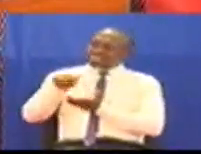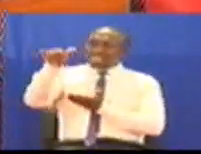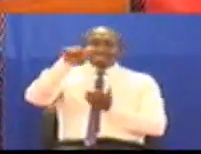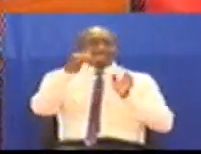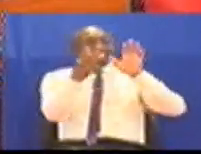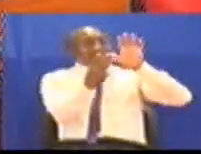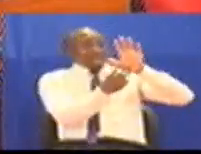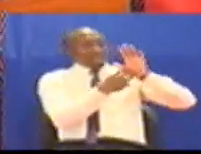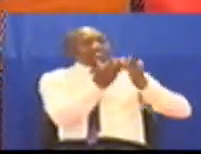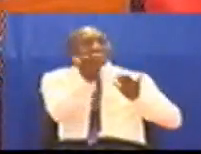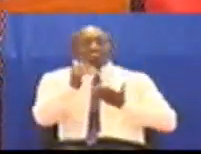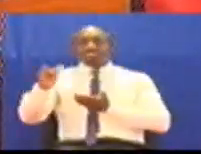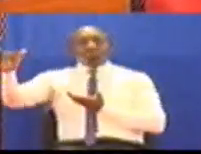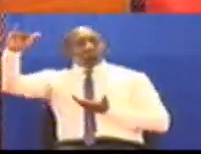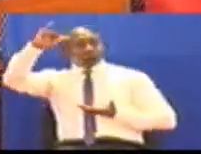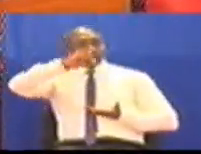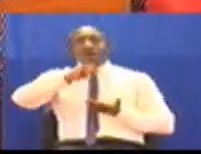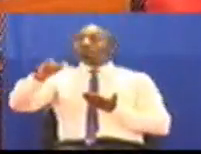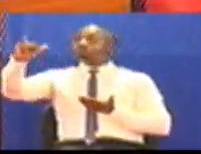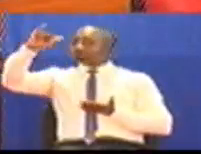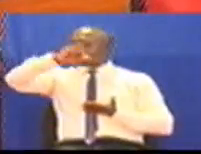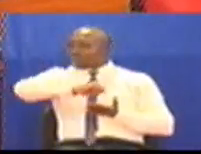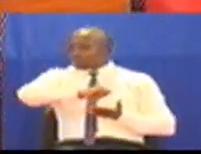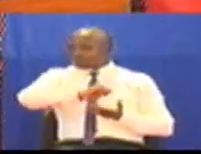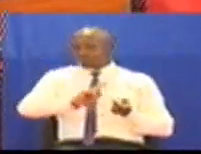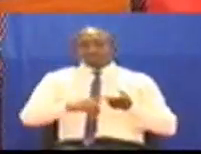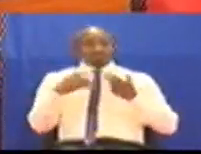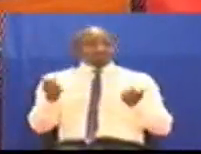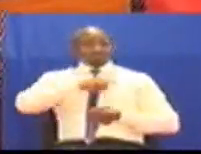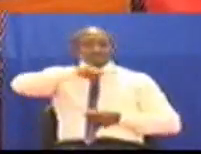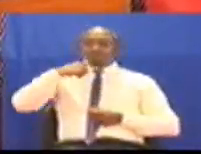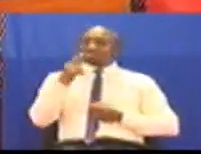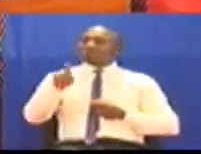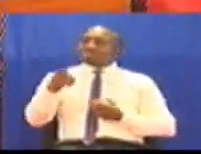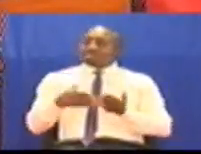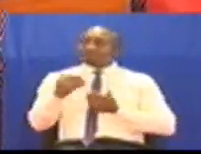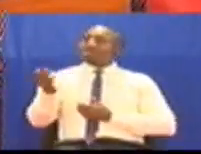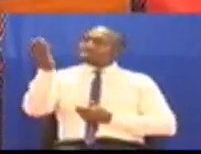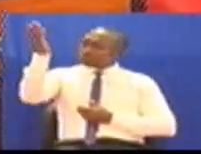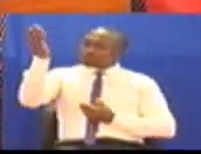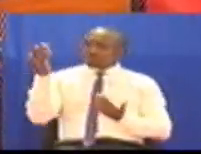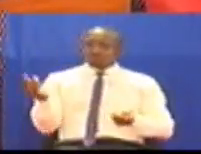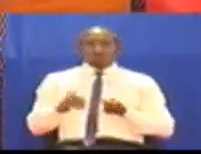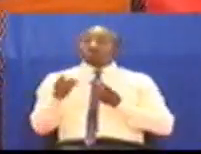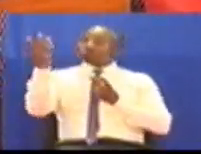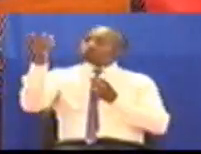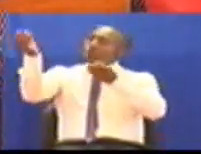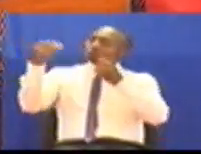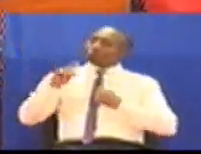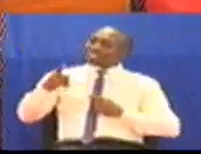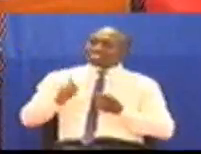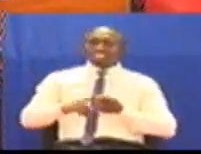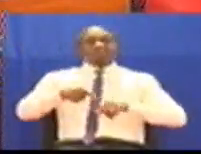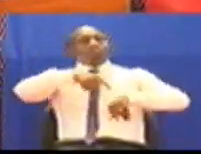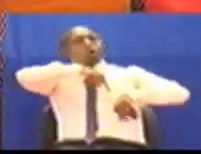na zingine zinaendelea kuja. Mheshimiwa Naibu Spika, tuseme nini mbele ya macho ya Mungu? Mungu atupe nini? Atupe